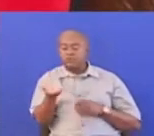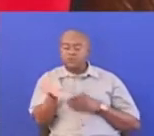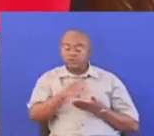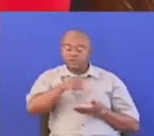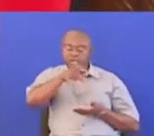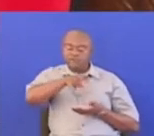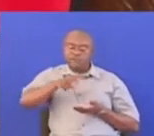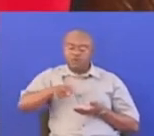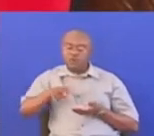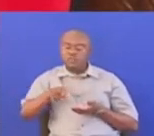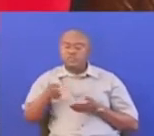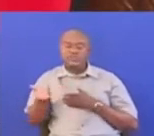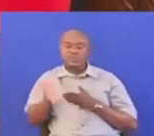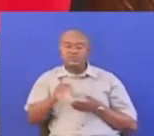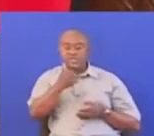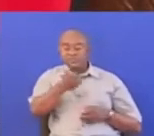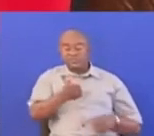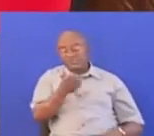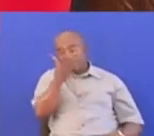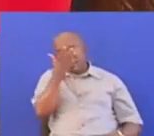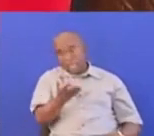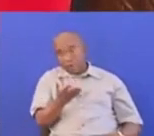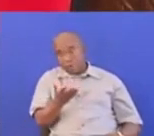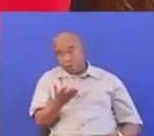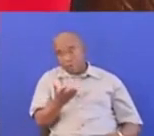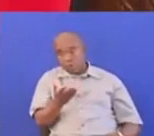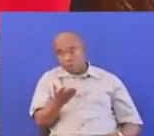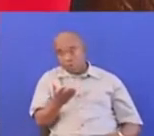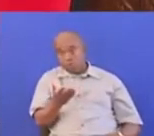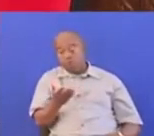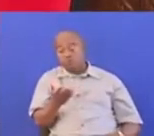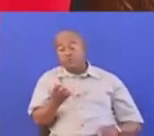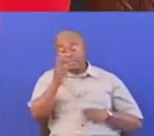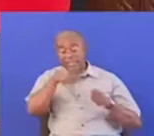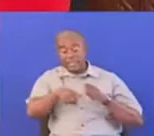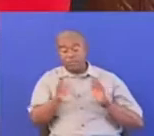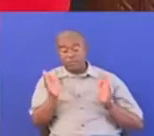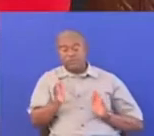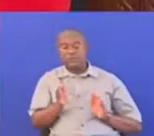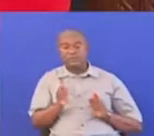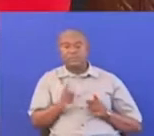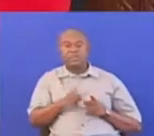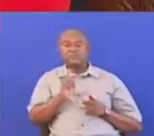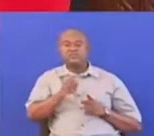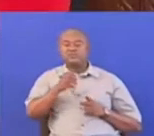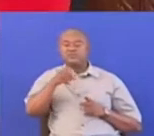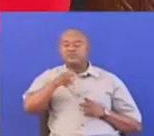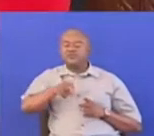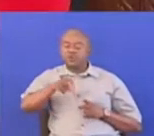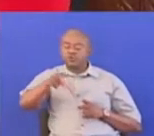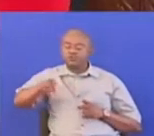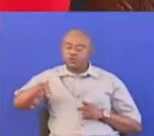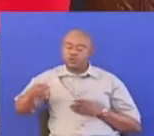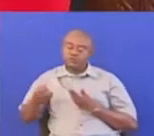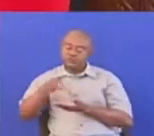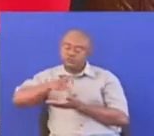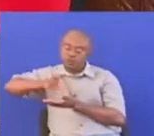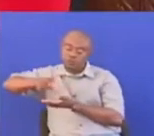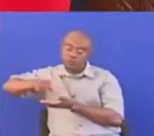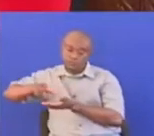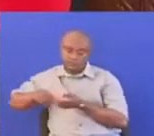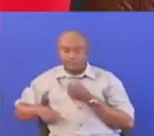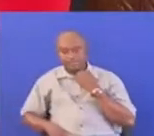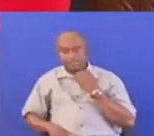vitongoji vinakufa. Viko vijiji vitano vinaenda kufa kabisa, viko ndani ya hifadhi, lakini vipo pia vitongoji vingine ambavyo vinaenda